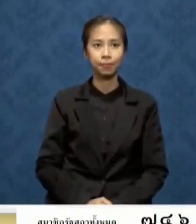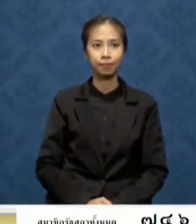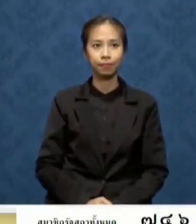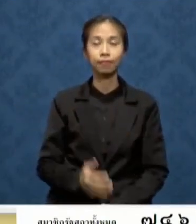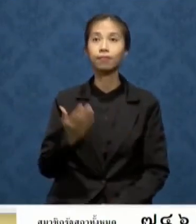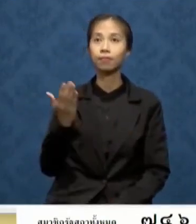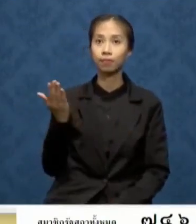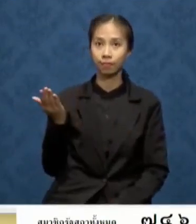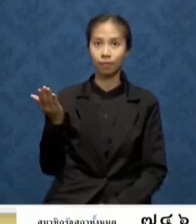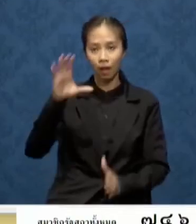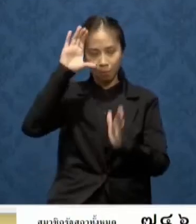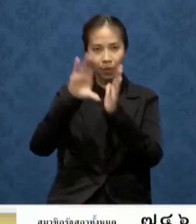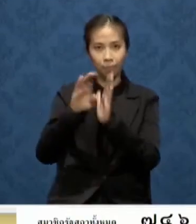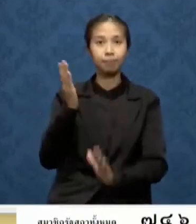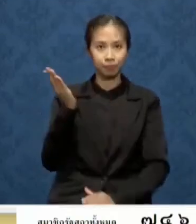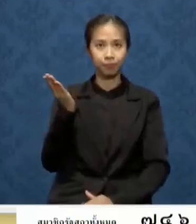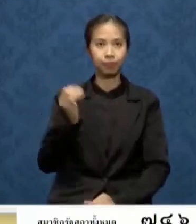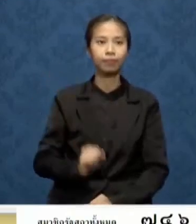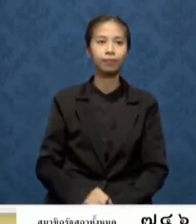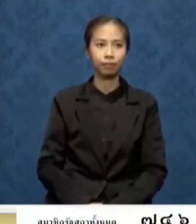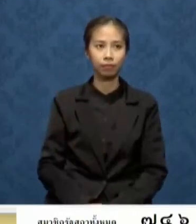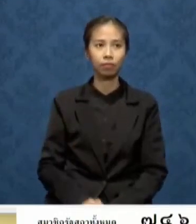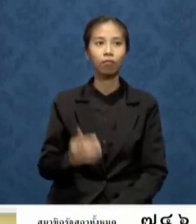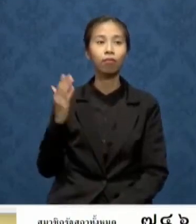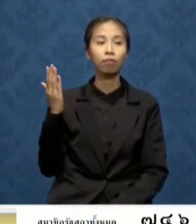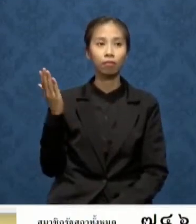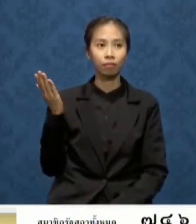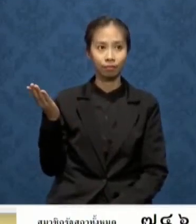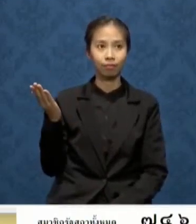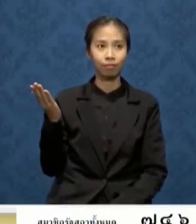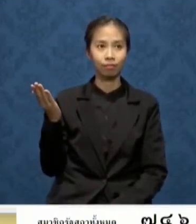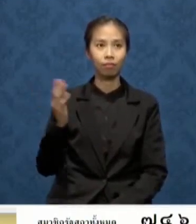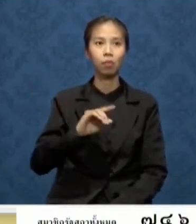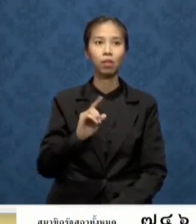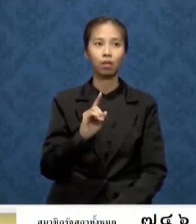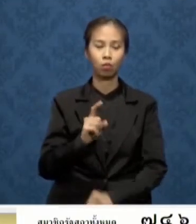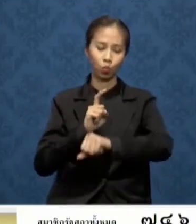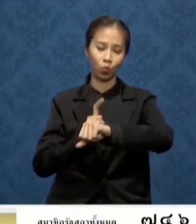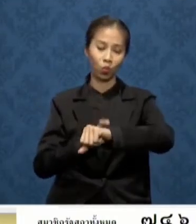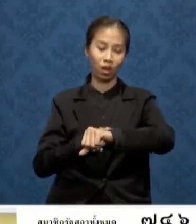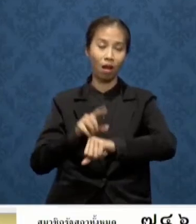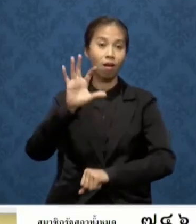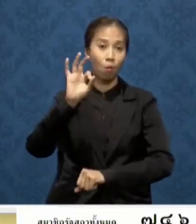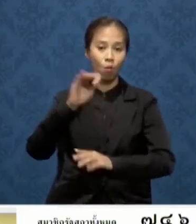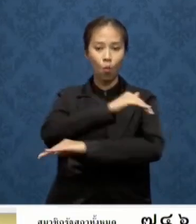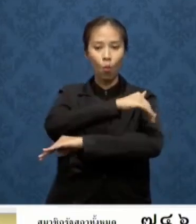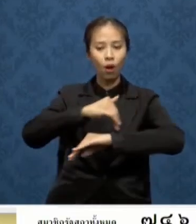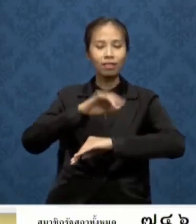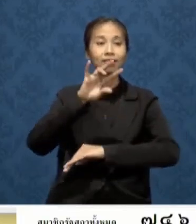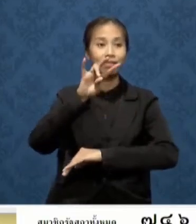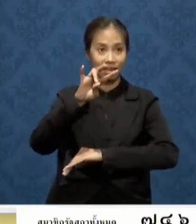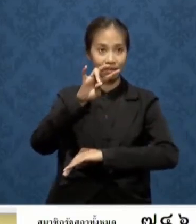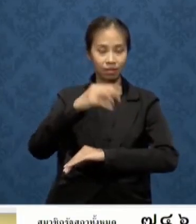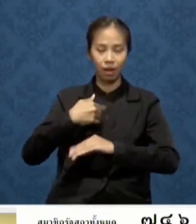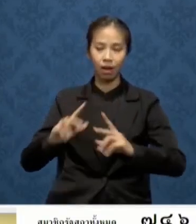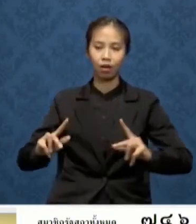ทางภาพข้สดช่เอาภาพขึ้นะครับสุริยะถือเลิก 9 โมงเช้า 7 กันยาเข้ากระสวงคำนา